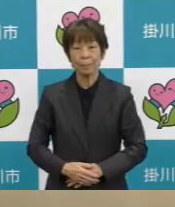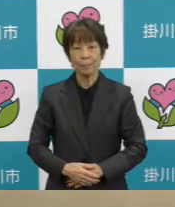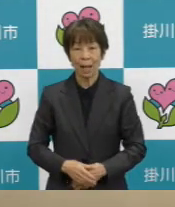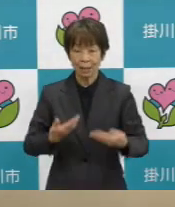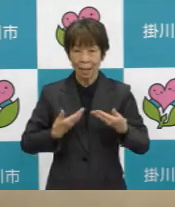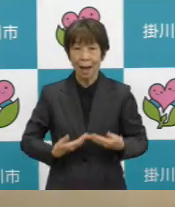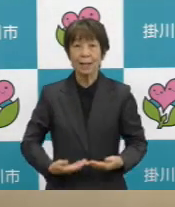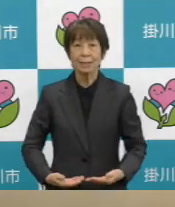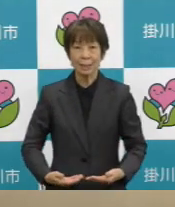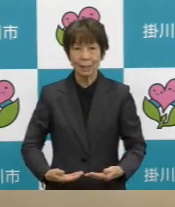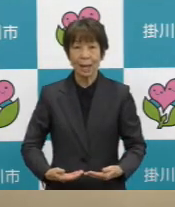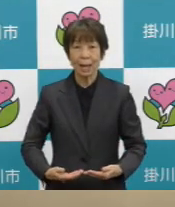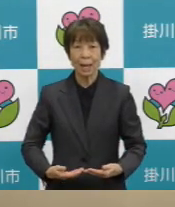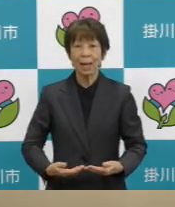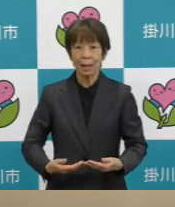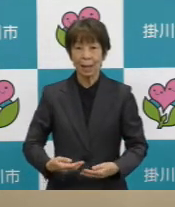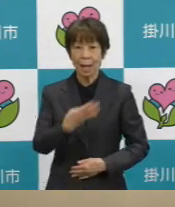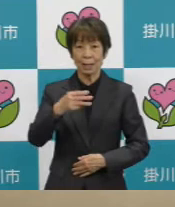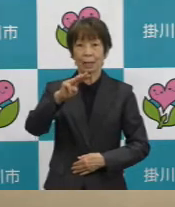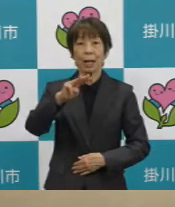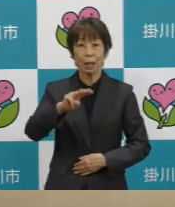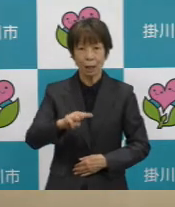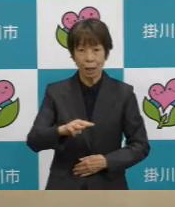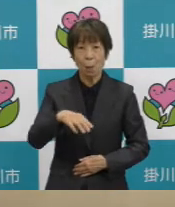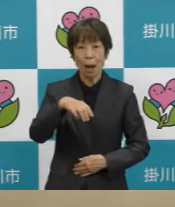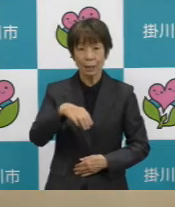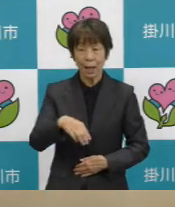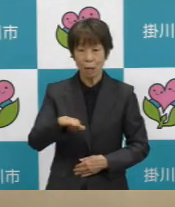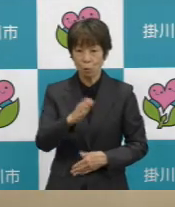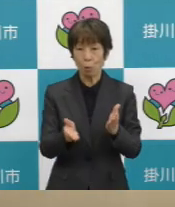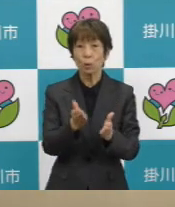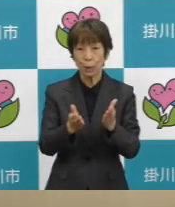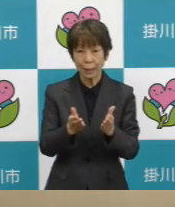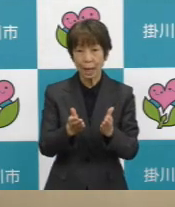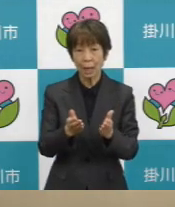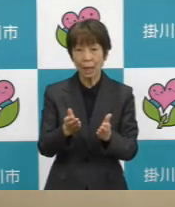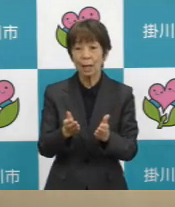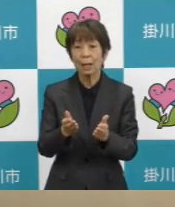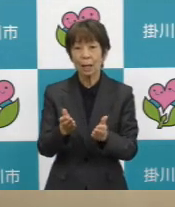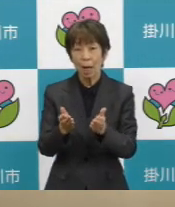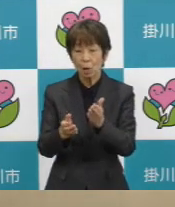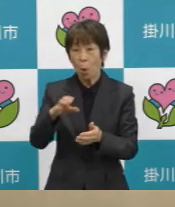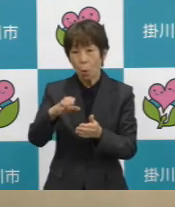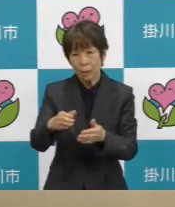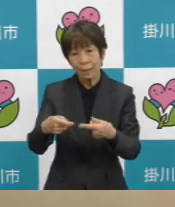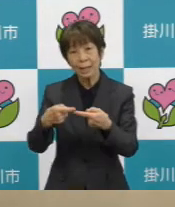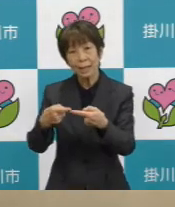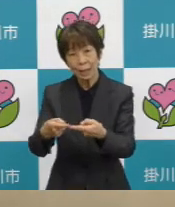安心して、掛川で子育て、保育園に預けることができる、まあ、そうい